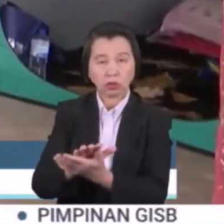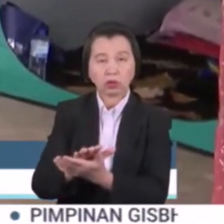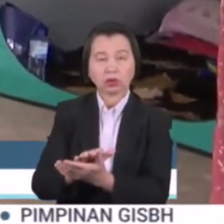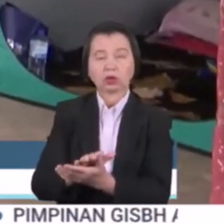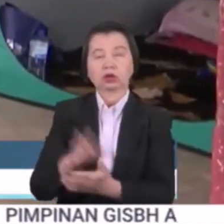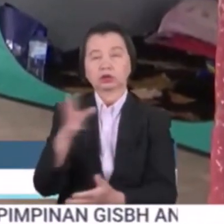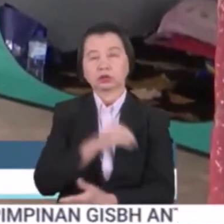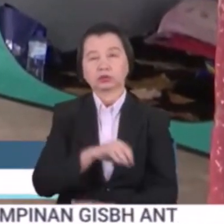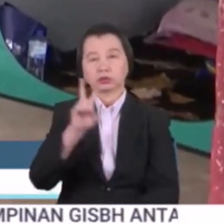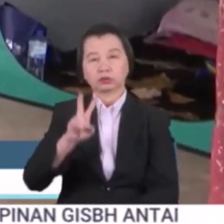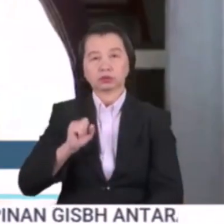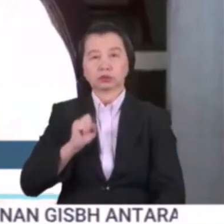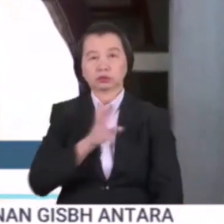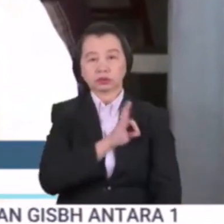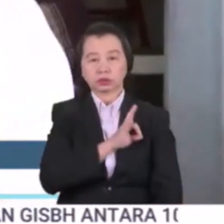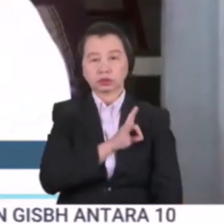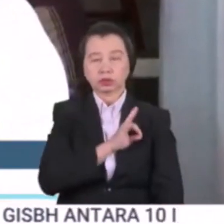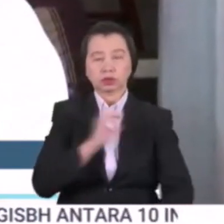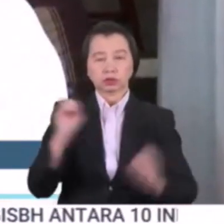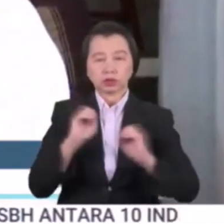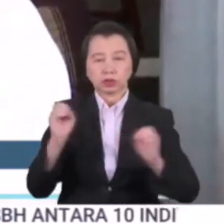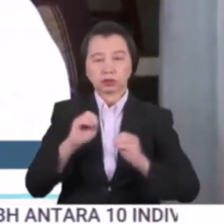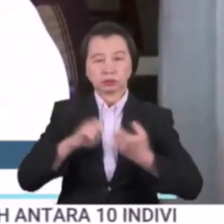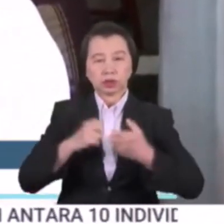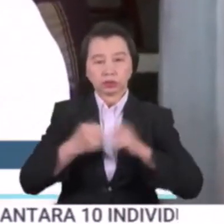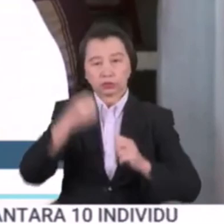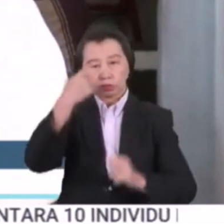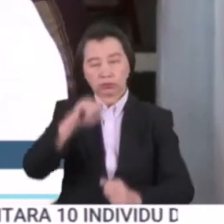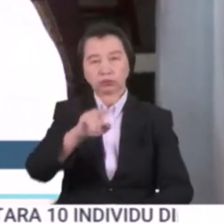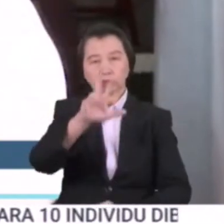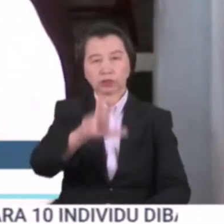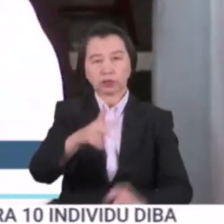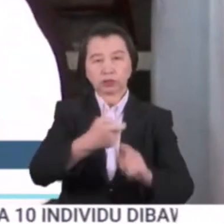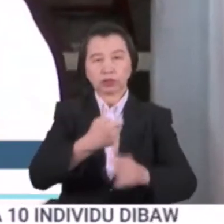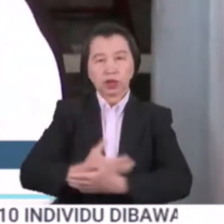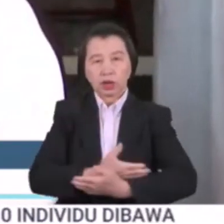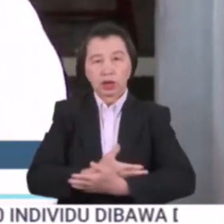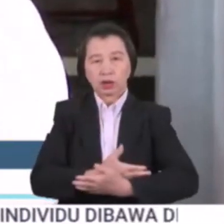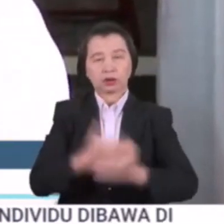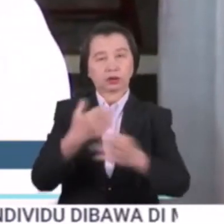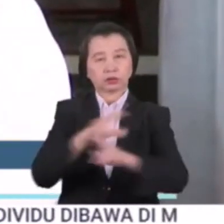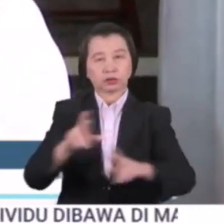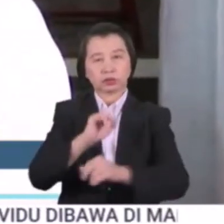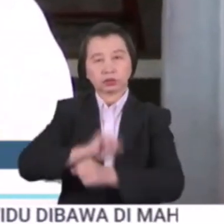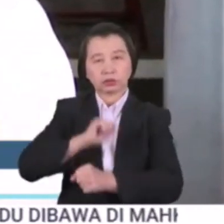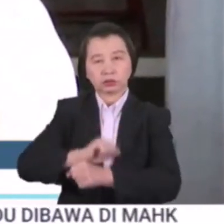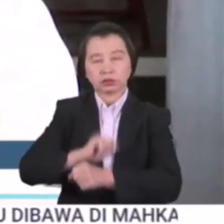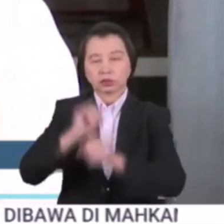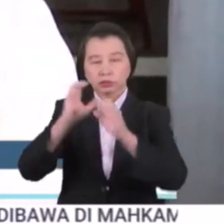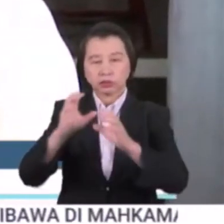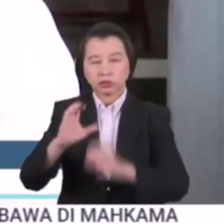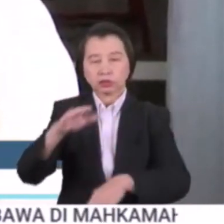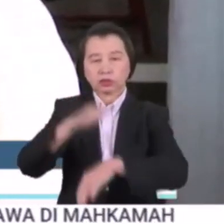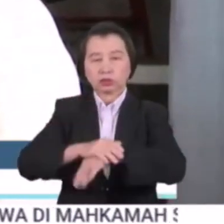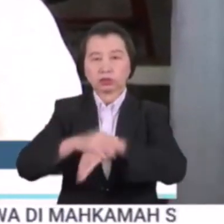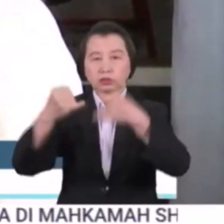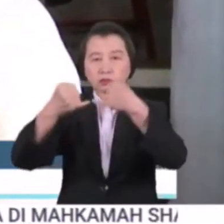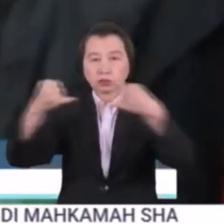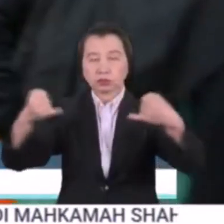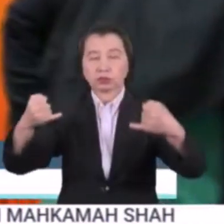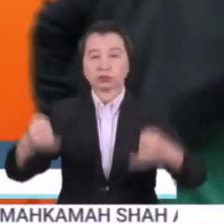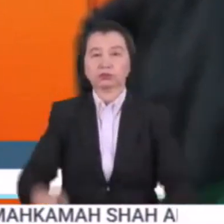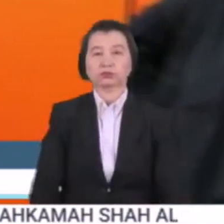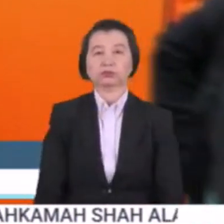Menurut Kakitangan Awam Syarizan Saleh, tiada halangan bagi tiga daripada empat anaknya menyiapkan tugasan secara dalam talian.